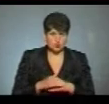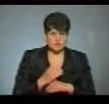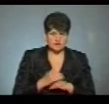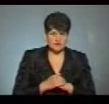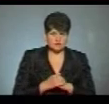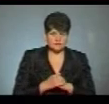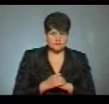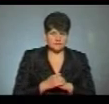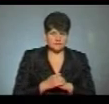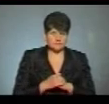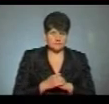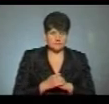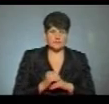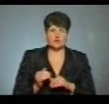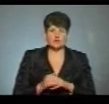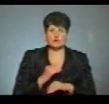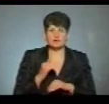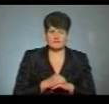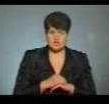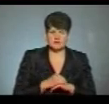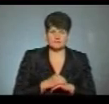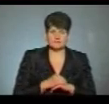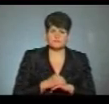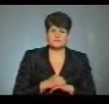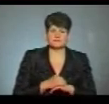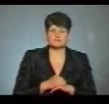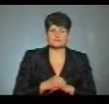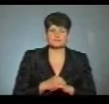вечора. Доброго вечора. Запитуйте.